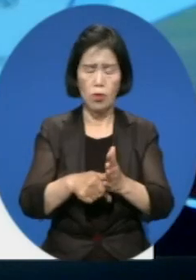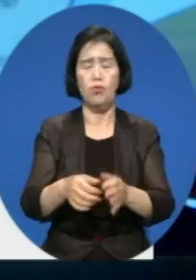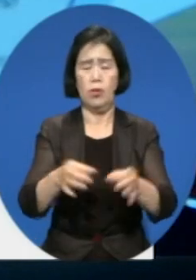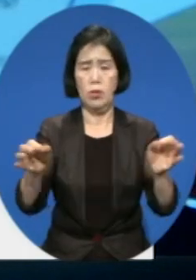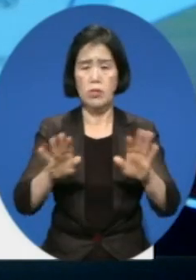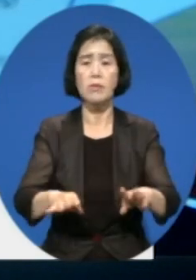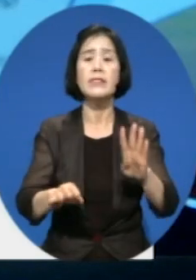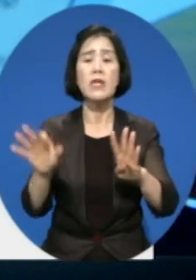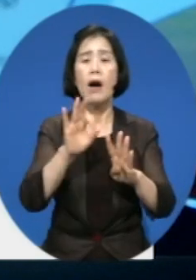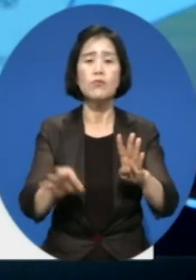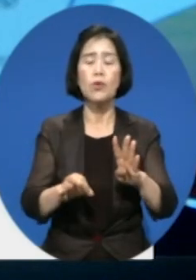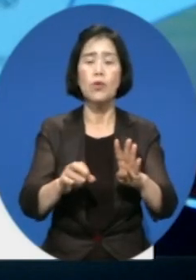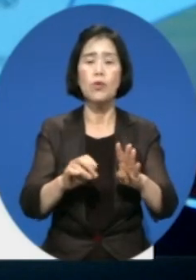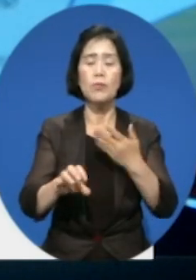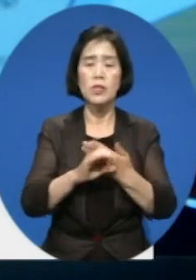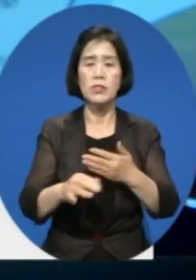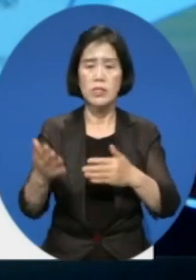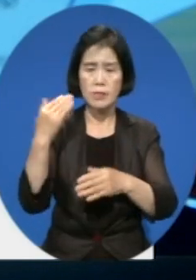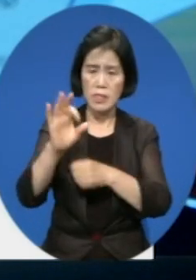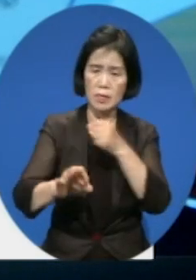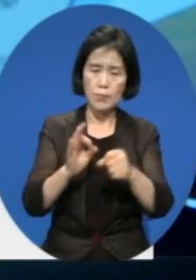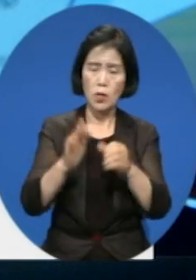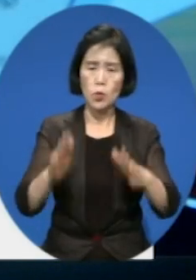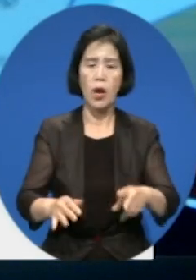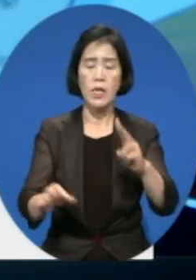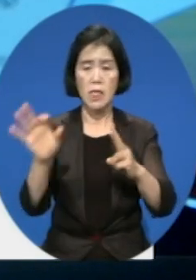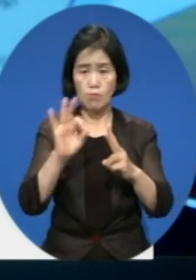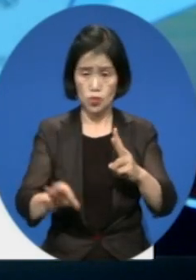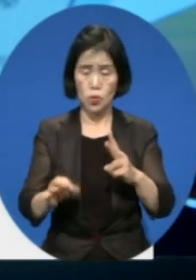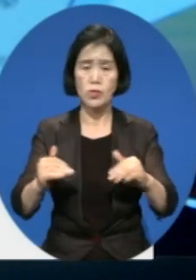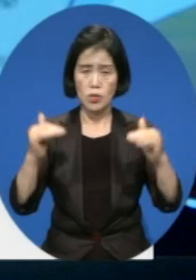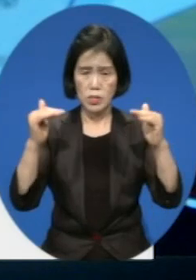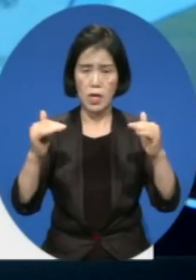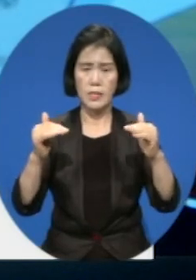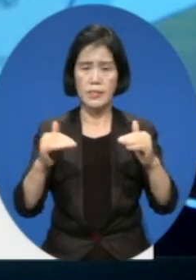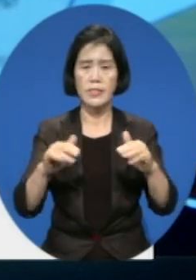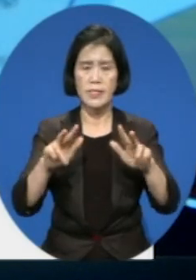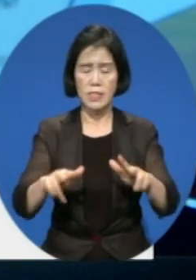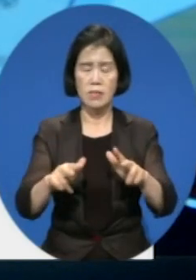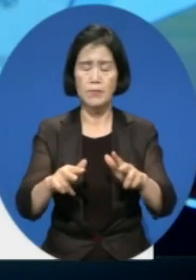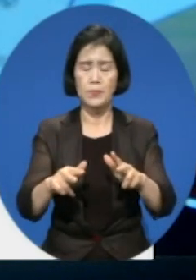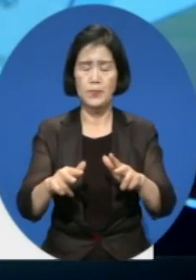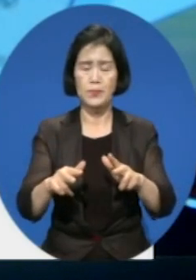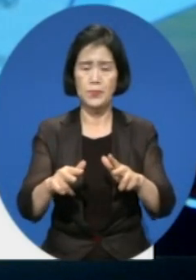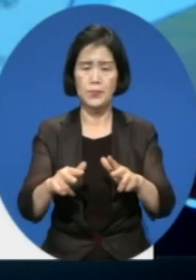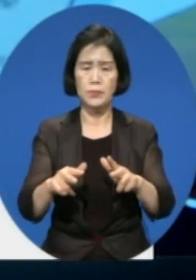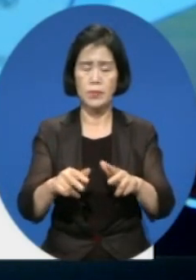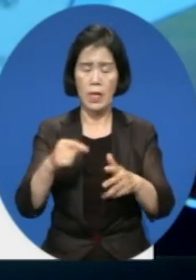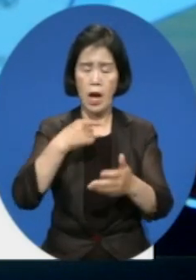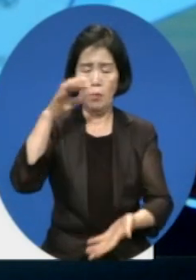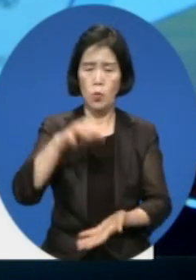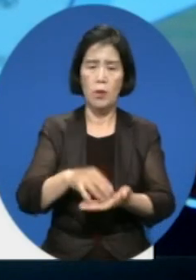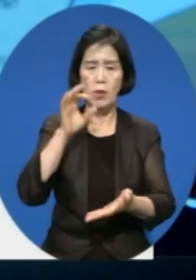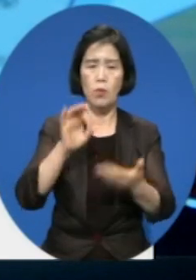4%면요. 지금 지난 10년간 우리가 2%대 지금 성장하다 4%대 물론 기저효과는 있습니다만은 그런 것까지 다